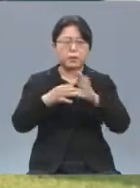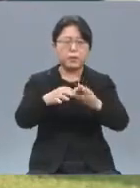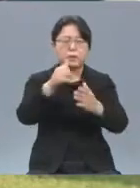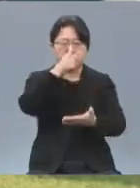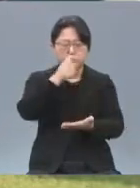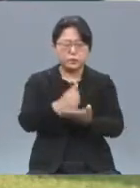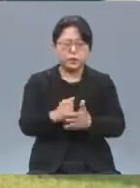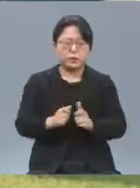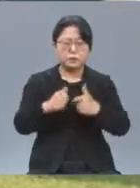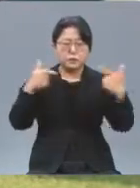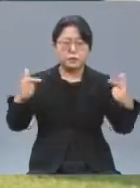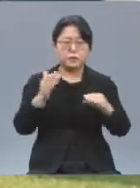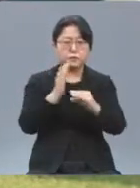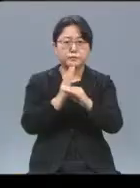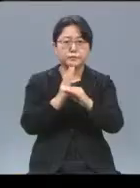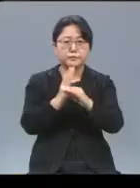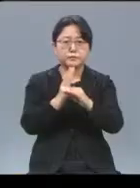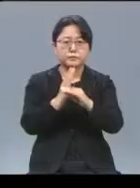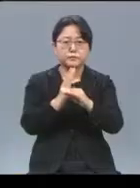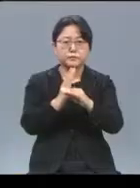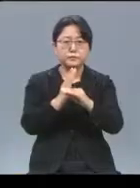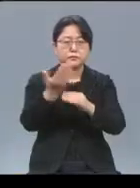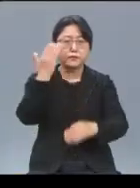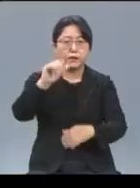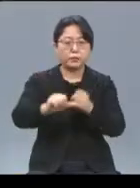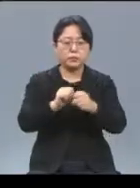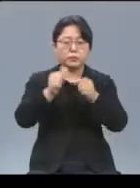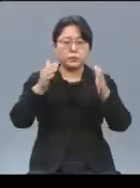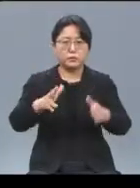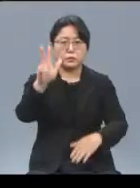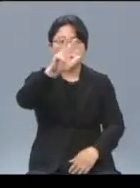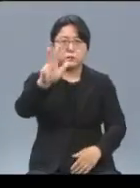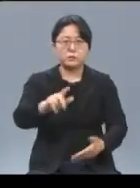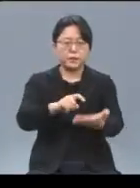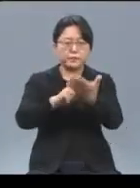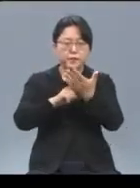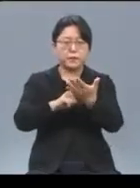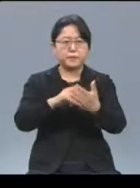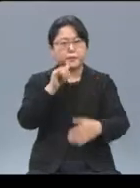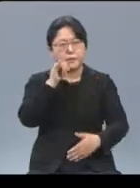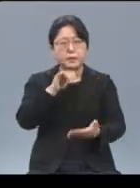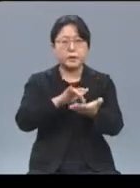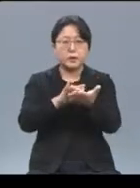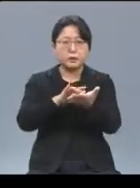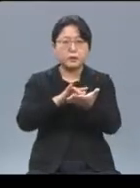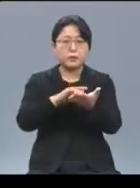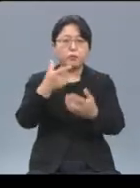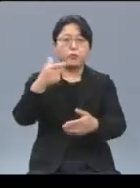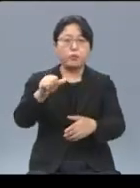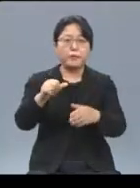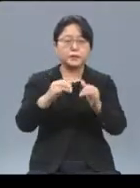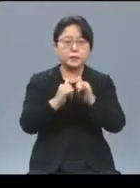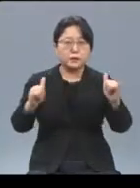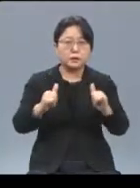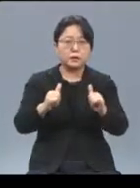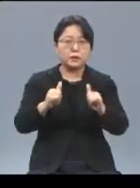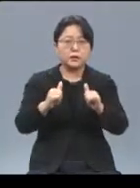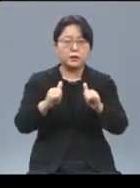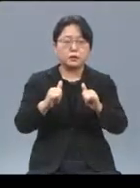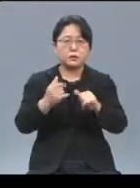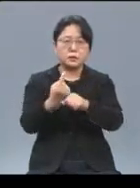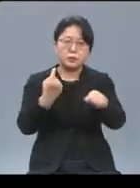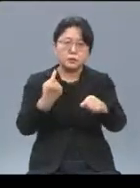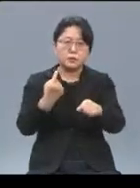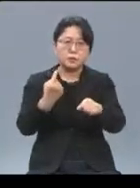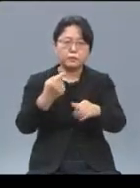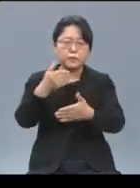범죄도 늘어나고 있는 추세입니다. 최근 5년간 전국에서 적발된 마약 사범은 5만여 명으로 지난해를 빼면